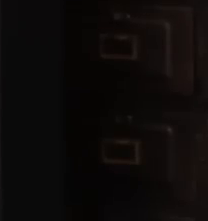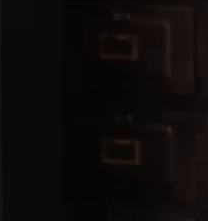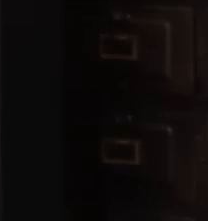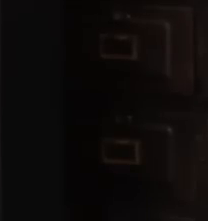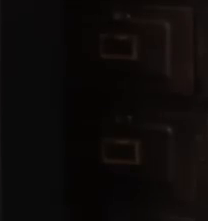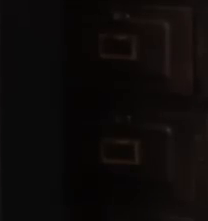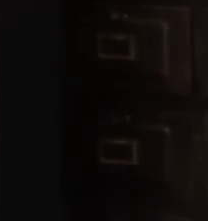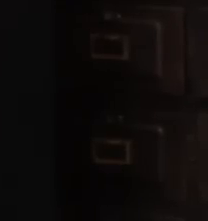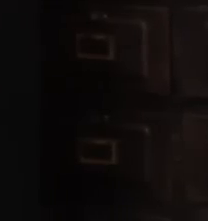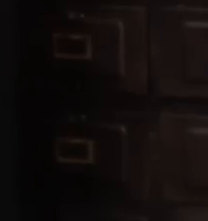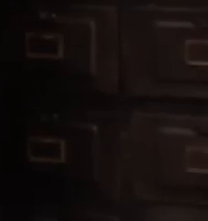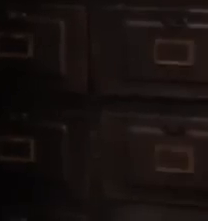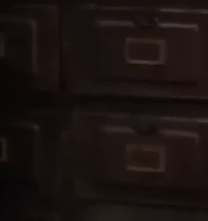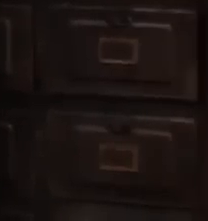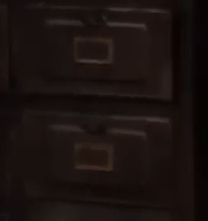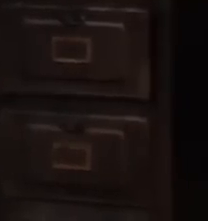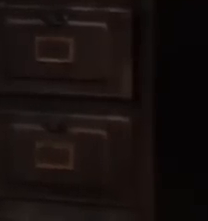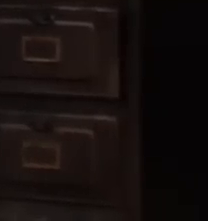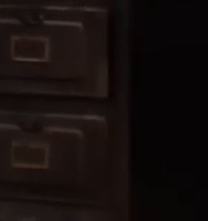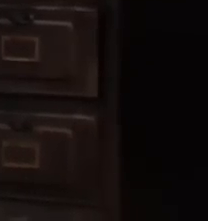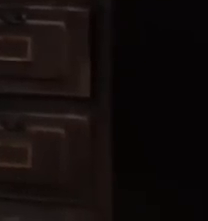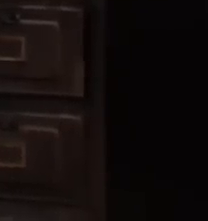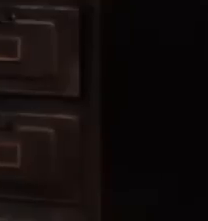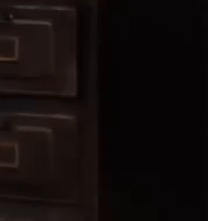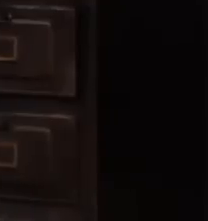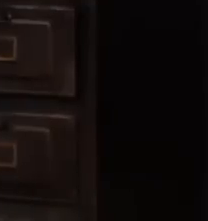알림 설정 여기 여기